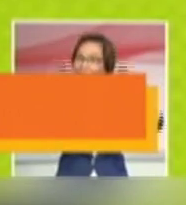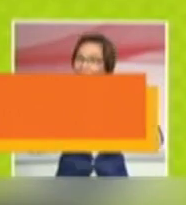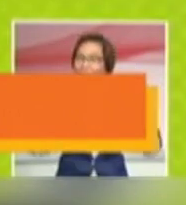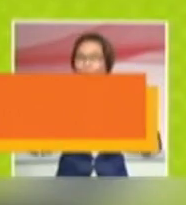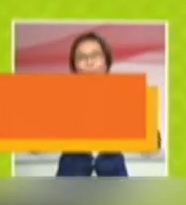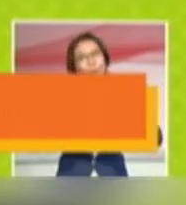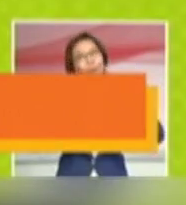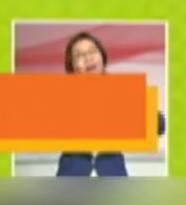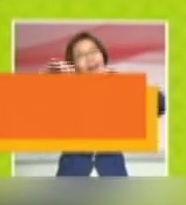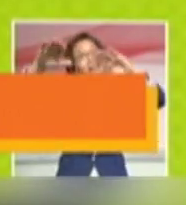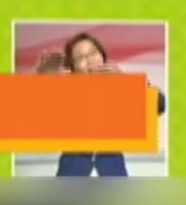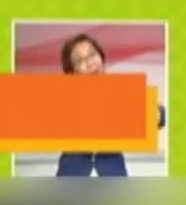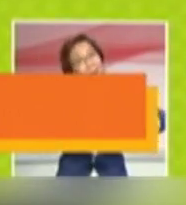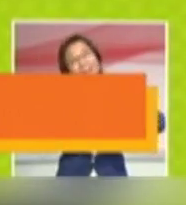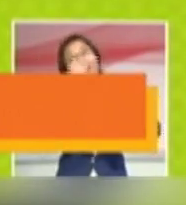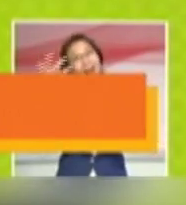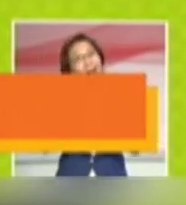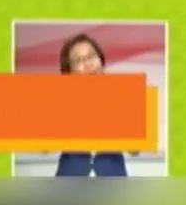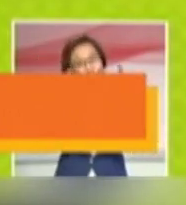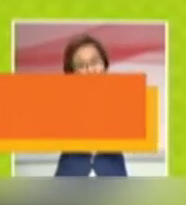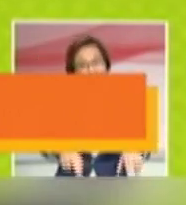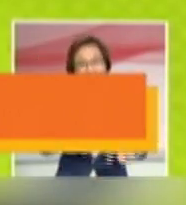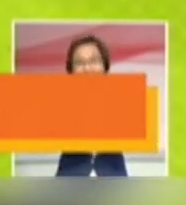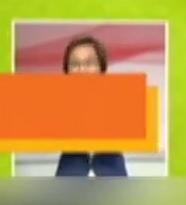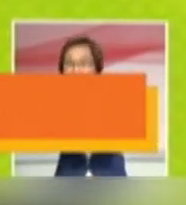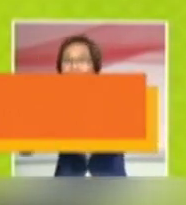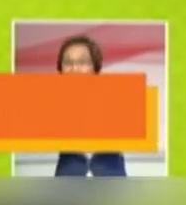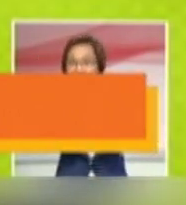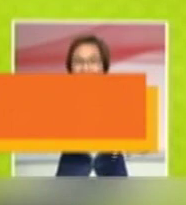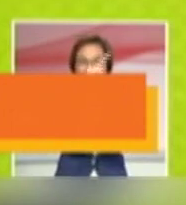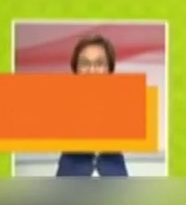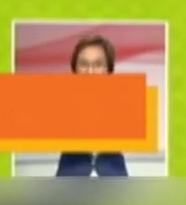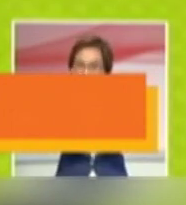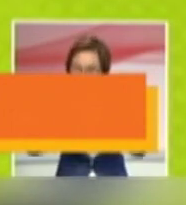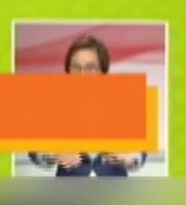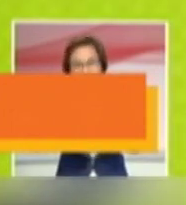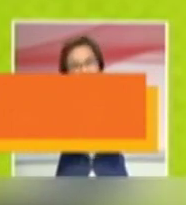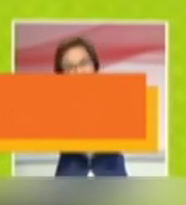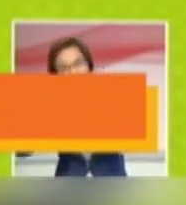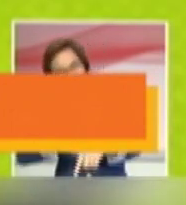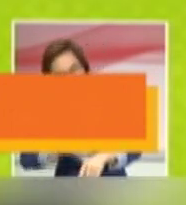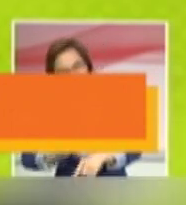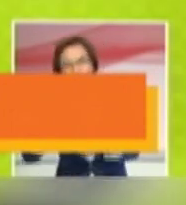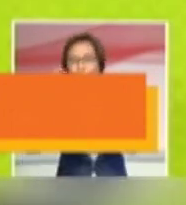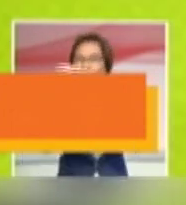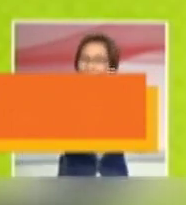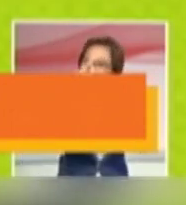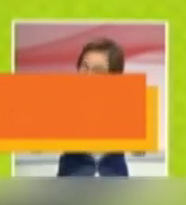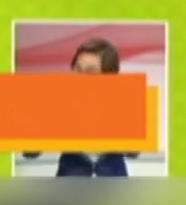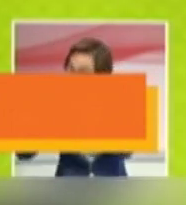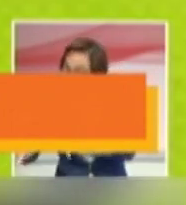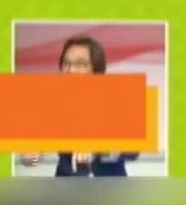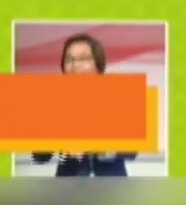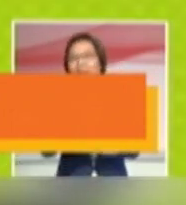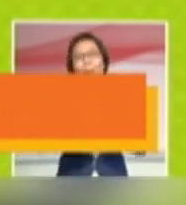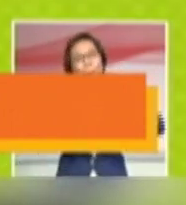keramat bagaimana rakyat yang berbilang bangsa, agama, budaya